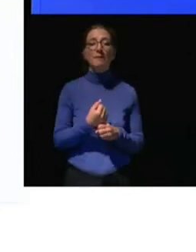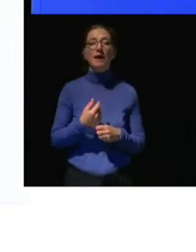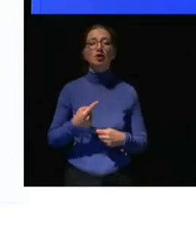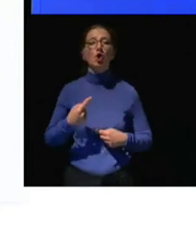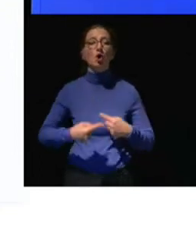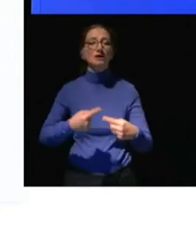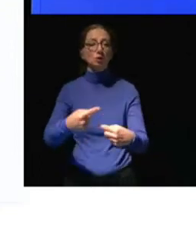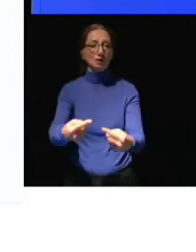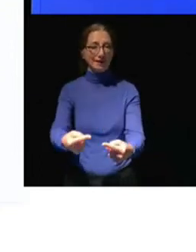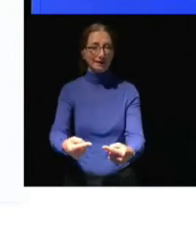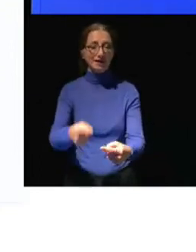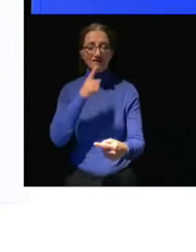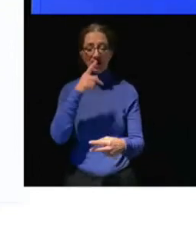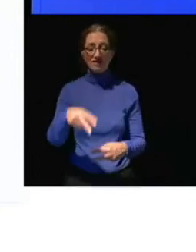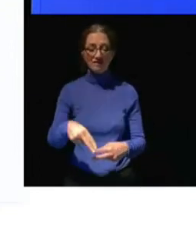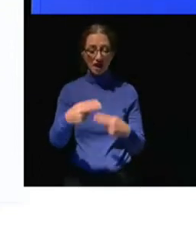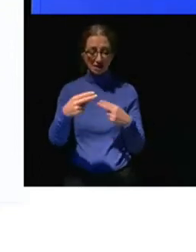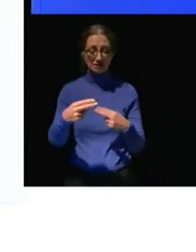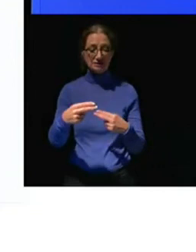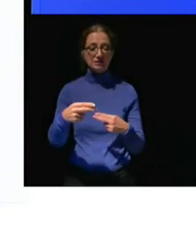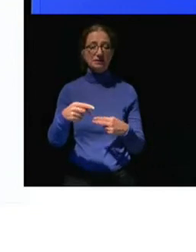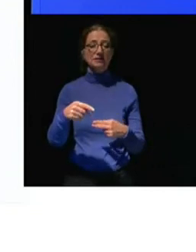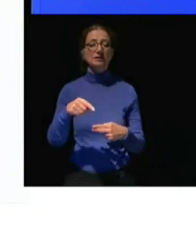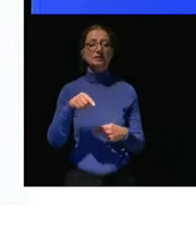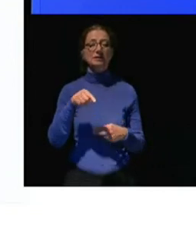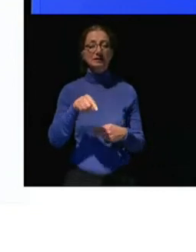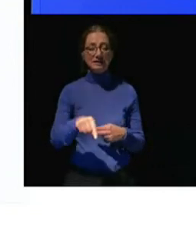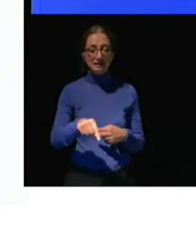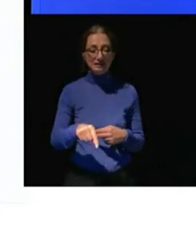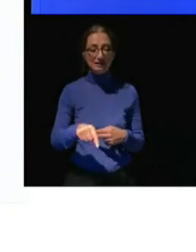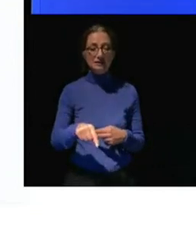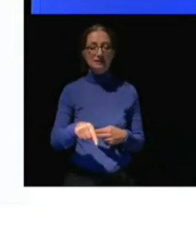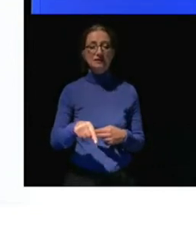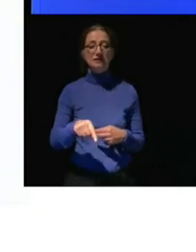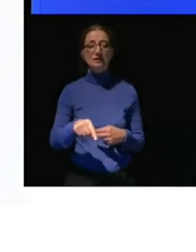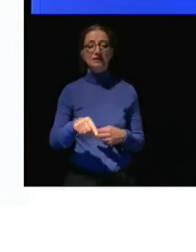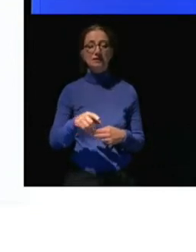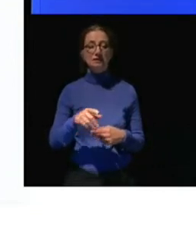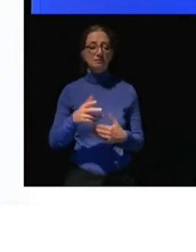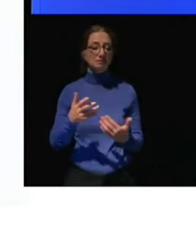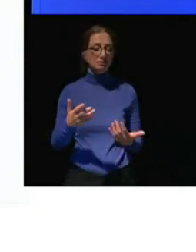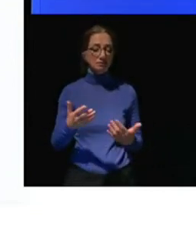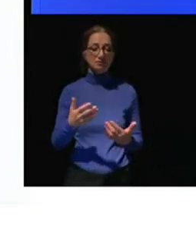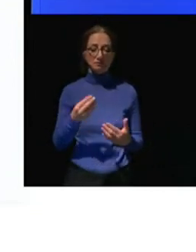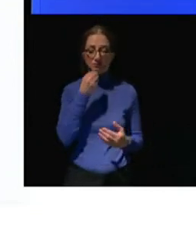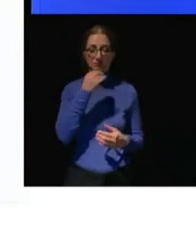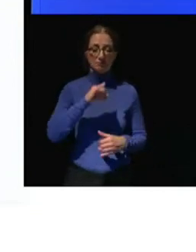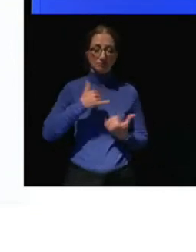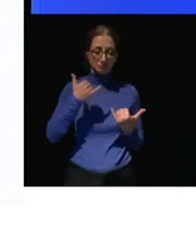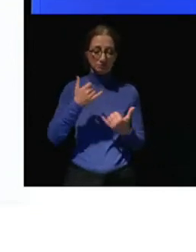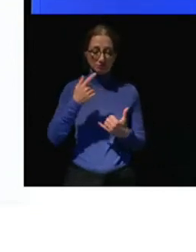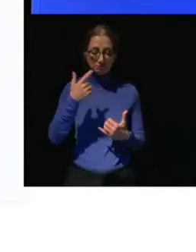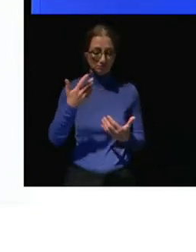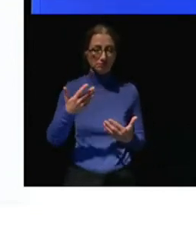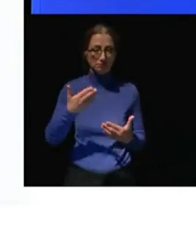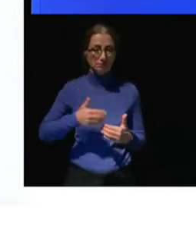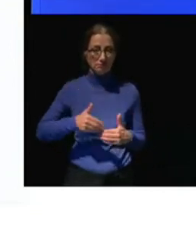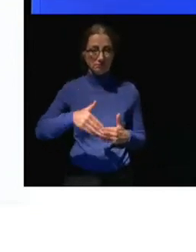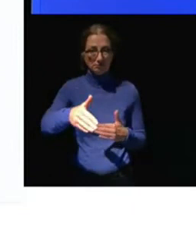in Phasen, in denen die Leistungen benötigt und erhalten werden, muss gewährleistet sein. Und